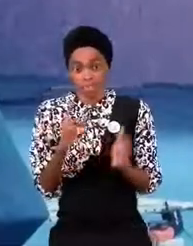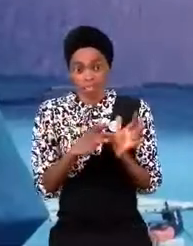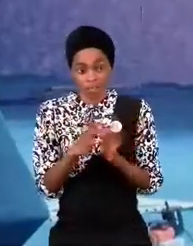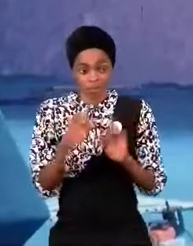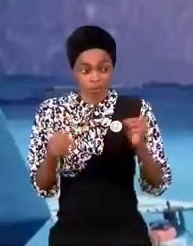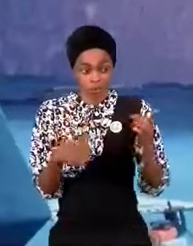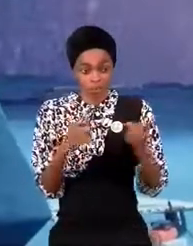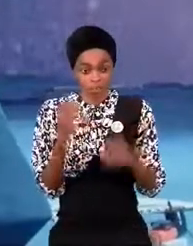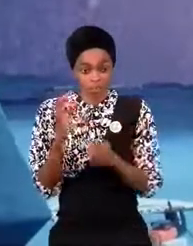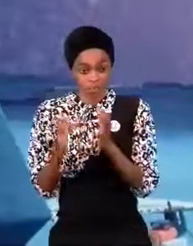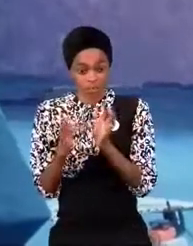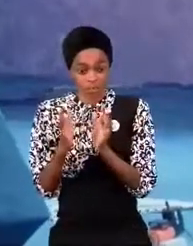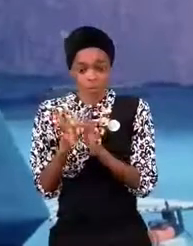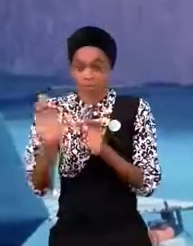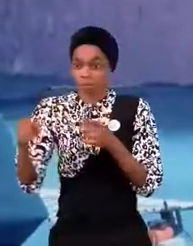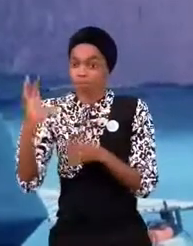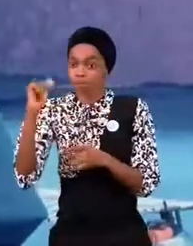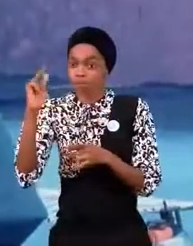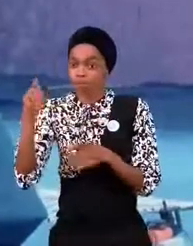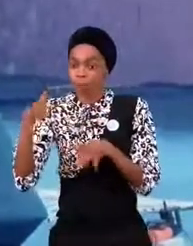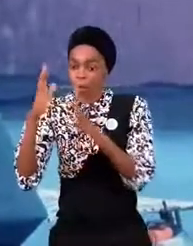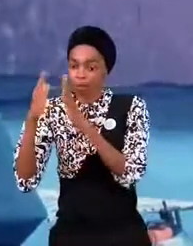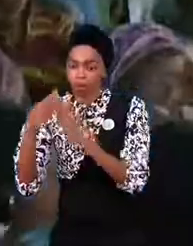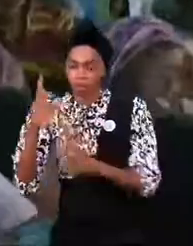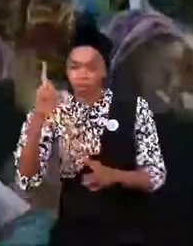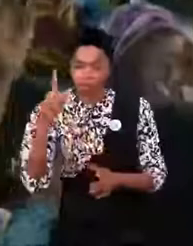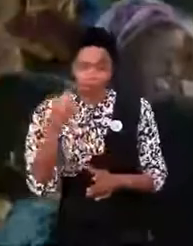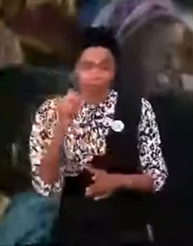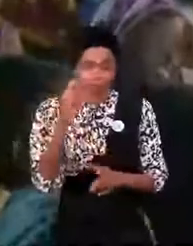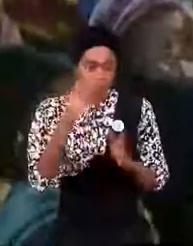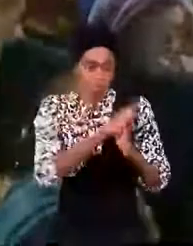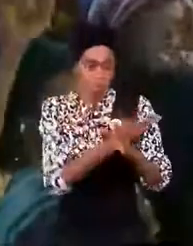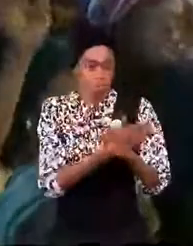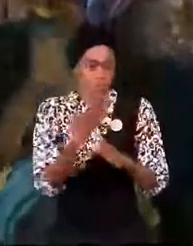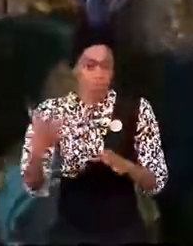puissantes, Jérusalem, des choses puissantes, Yola,